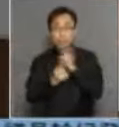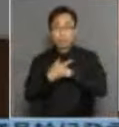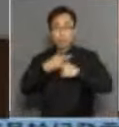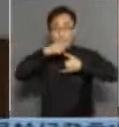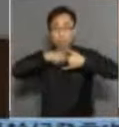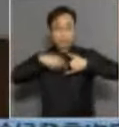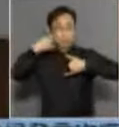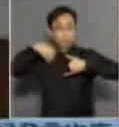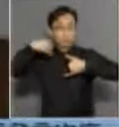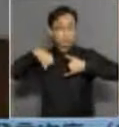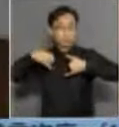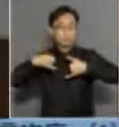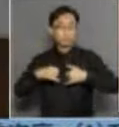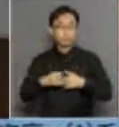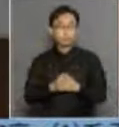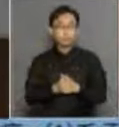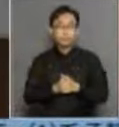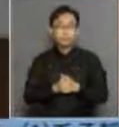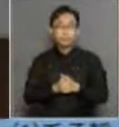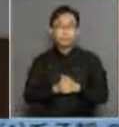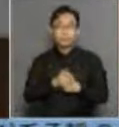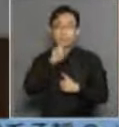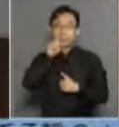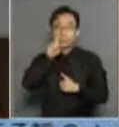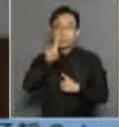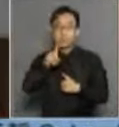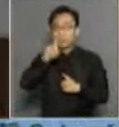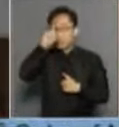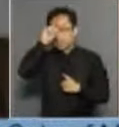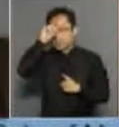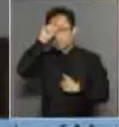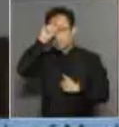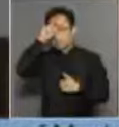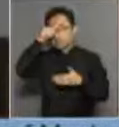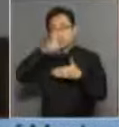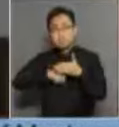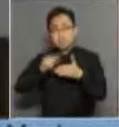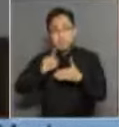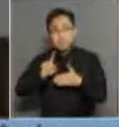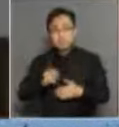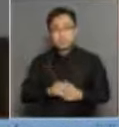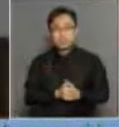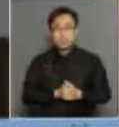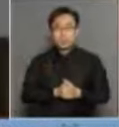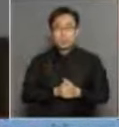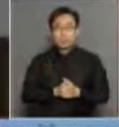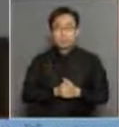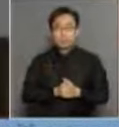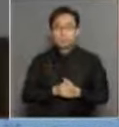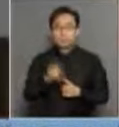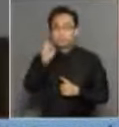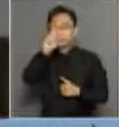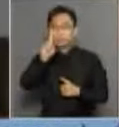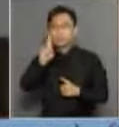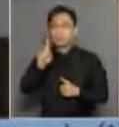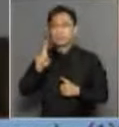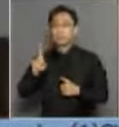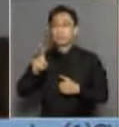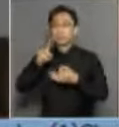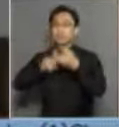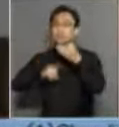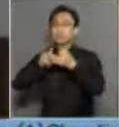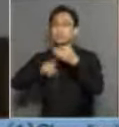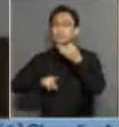他有一次我記憶猶新的呢，我想有一位即退了下來的局長呢，鄭宇華女士